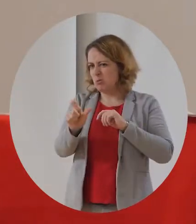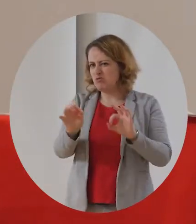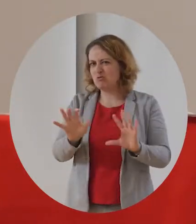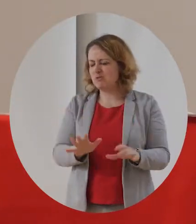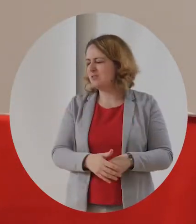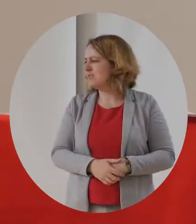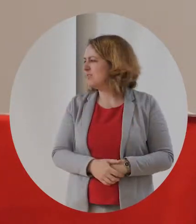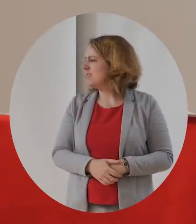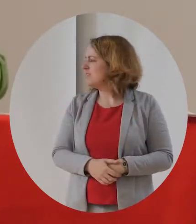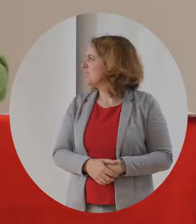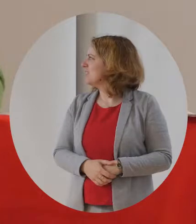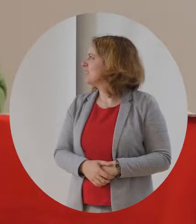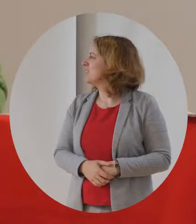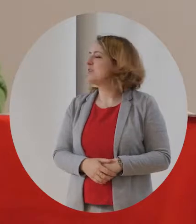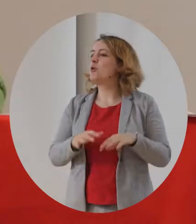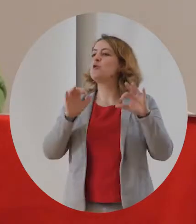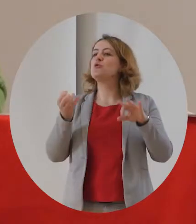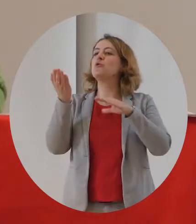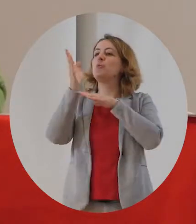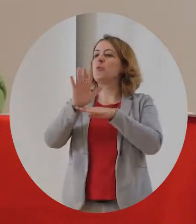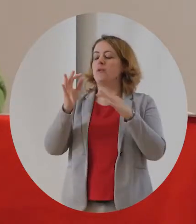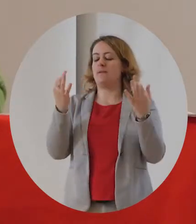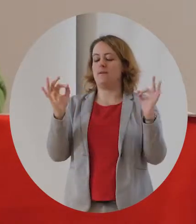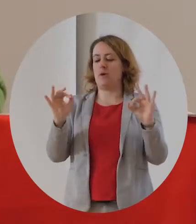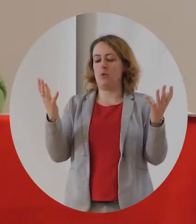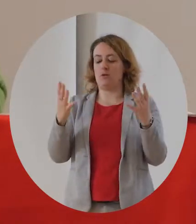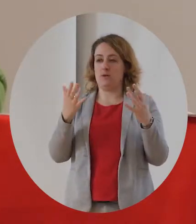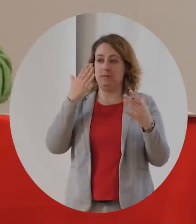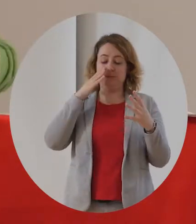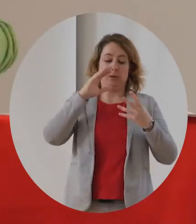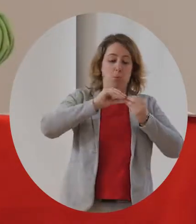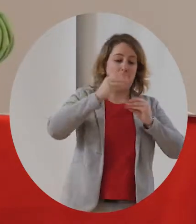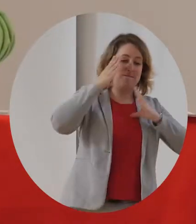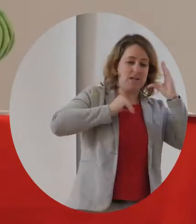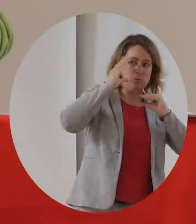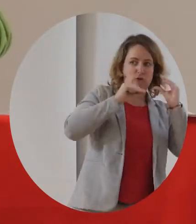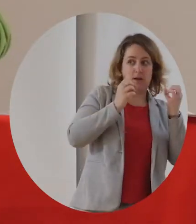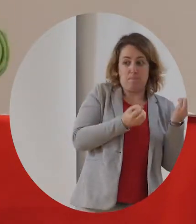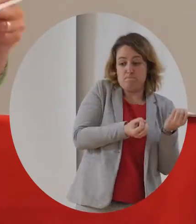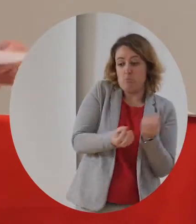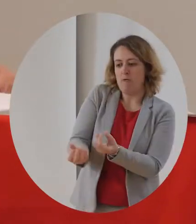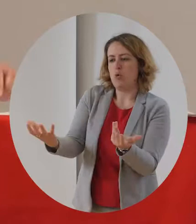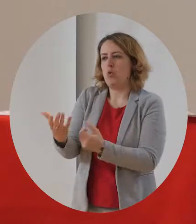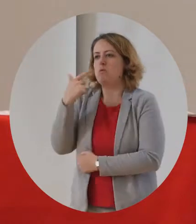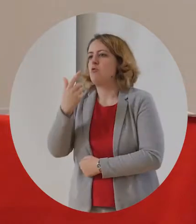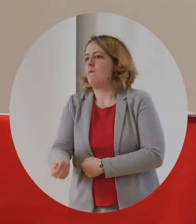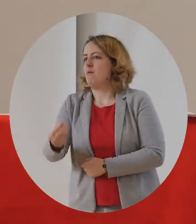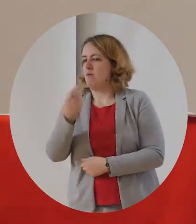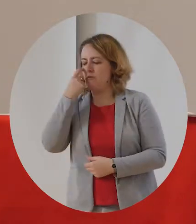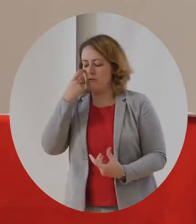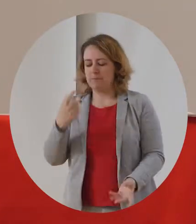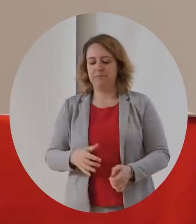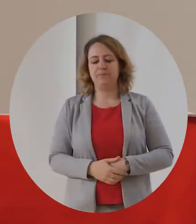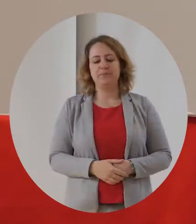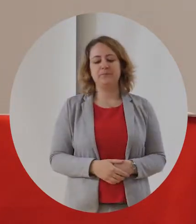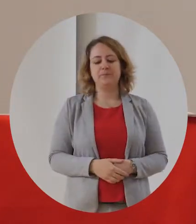proposer de vous présenter les perturbations que les troubles de la fonction vestibulaire occasionnent chez l'enfant. Voilà.